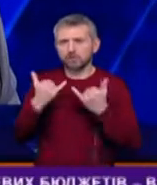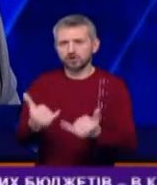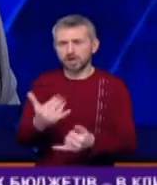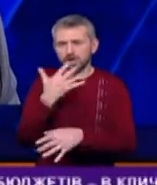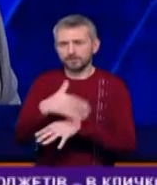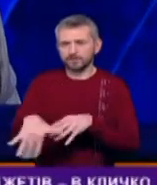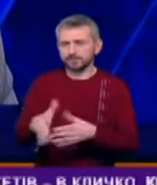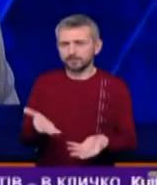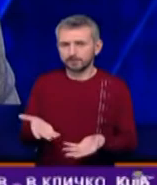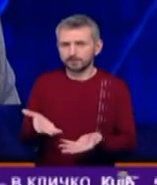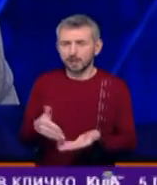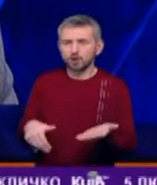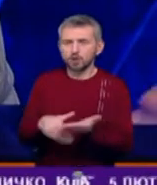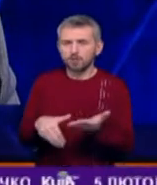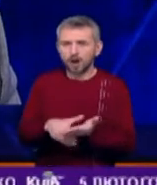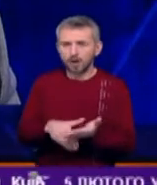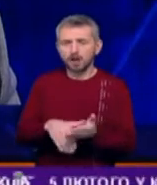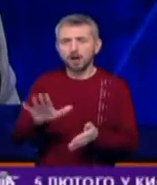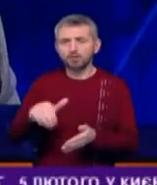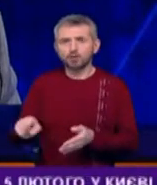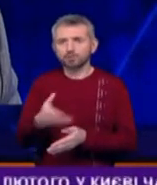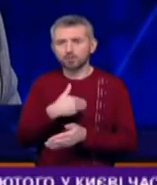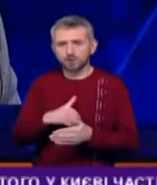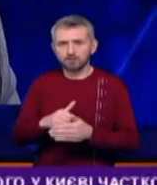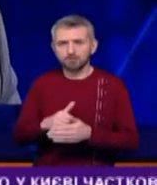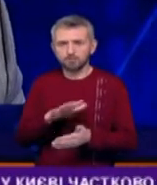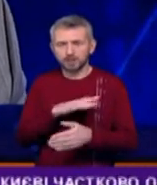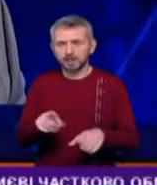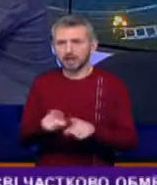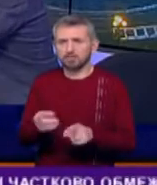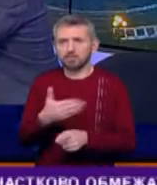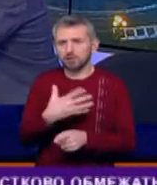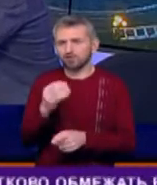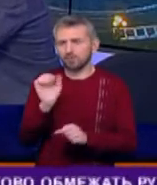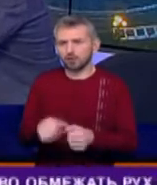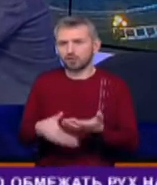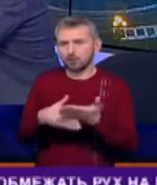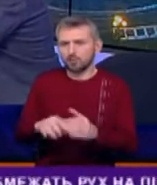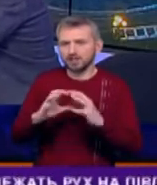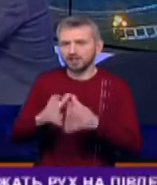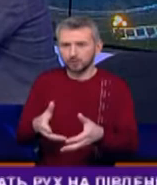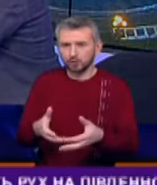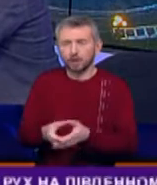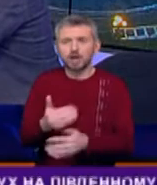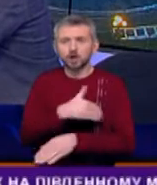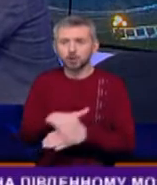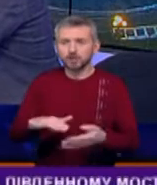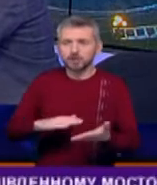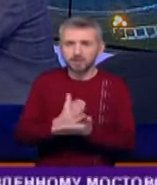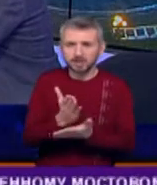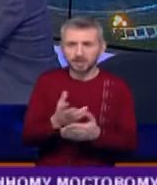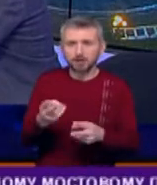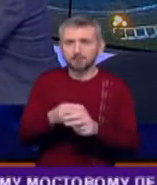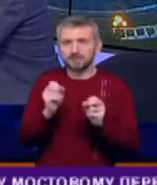на зовнішній арені, допомагали, а з часом, щоб ми виросли до такого суб'єкта, що ми ще можемо допомагати світу. Зовнішня політика, безпека,